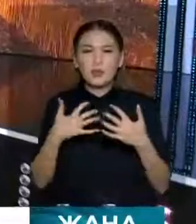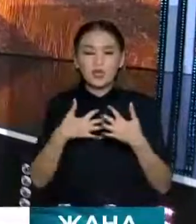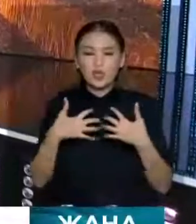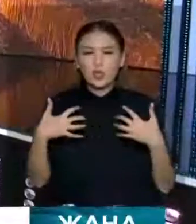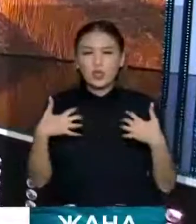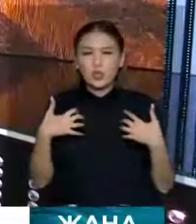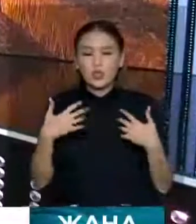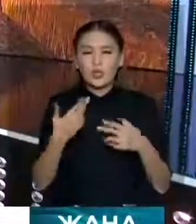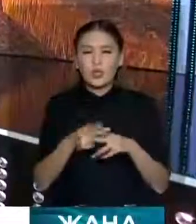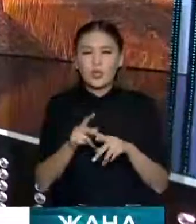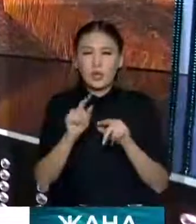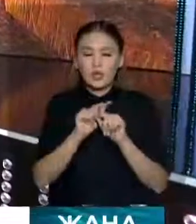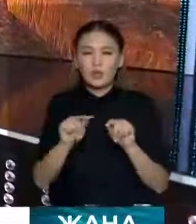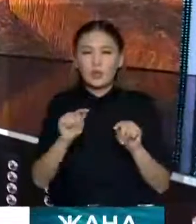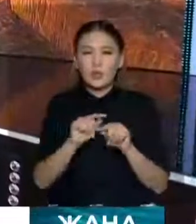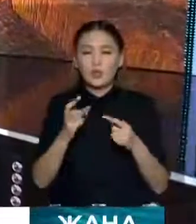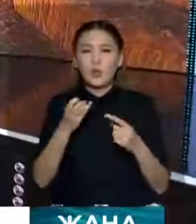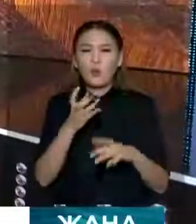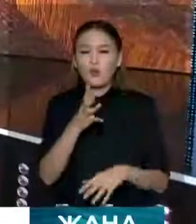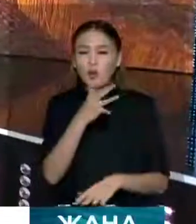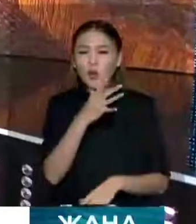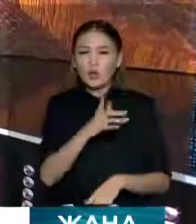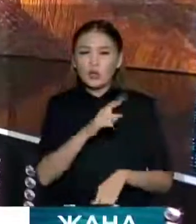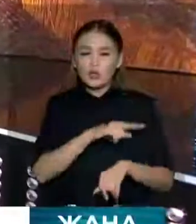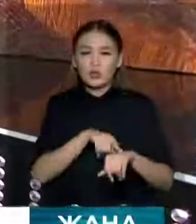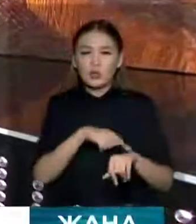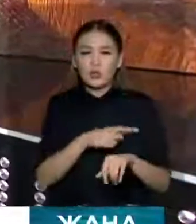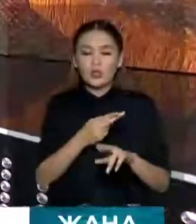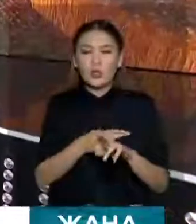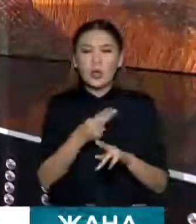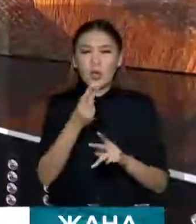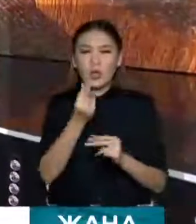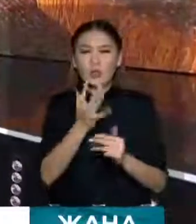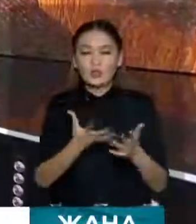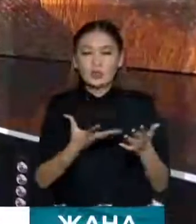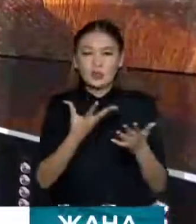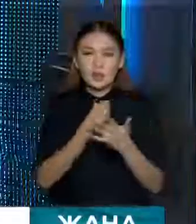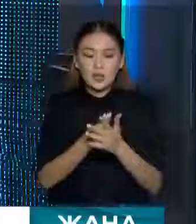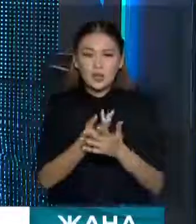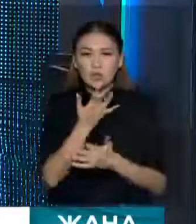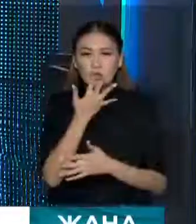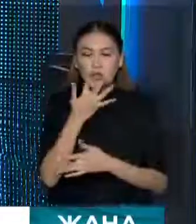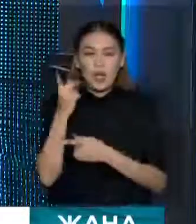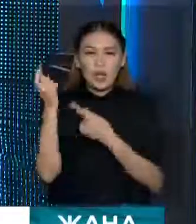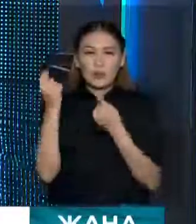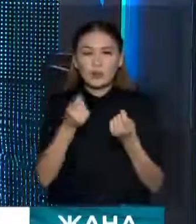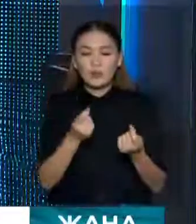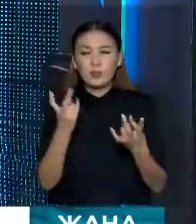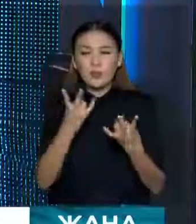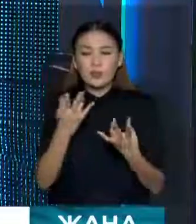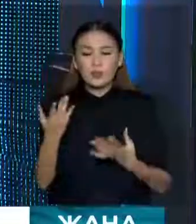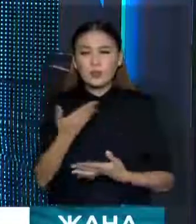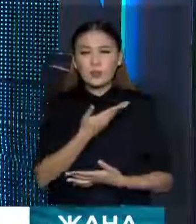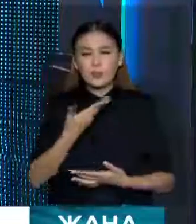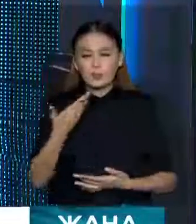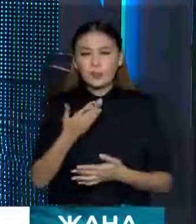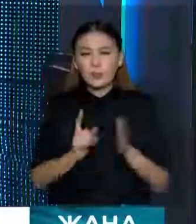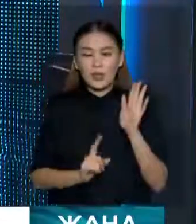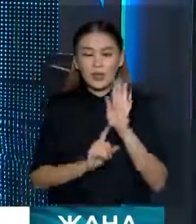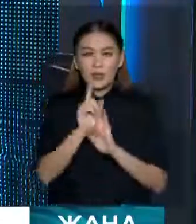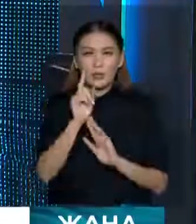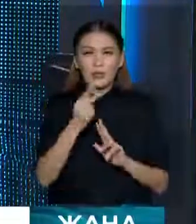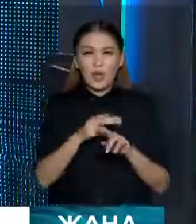трансфер ретінде өзіміз шығармай, оған уақыт жібермей, оған қаражат жібермей, шетелден әкеліп, өзімізге бейімдеуіміз керек. Бейімдеу деген